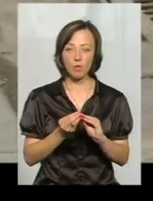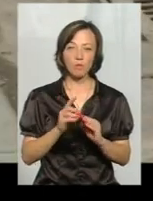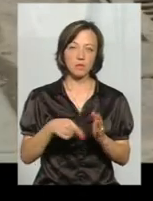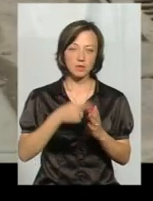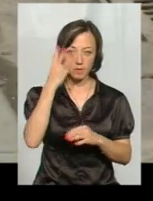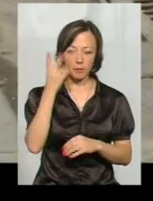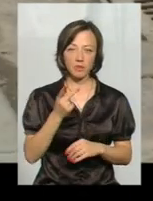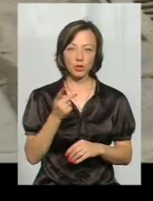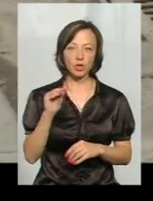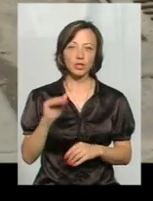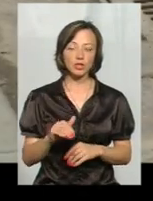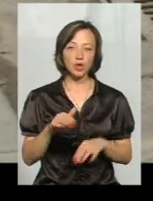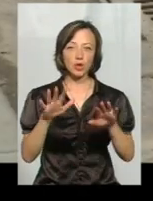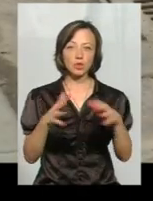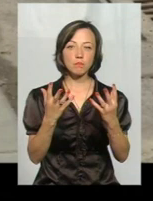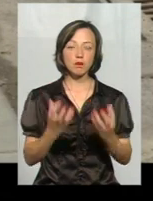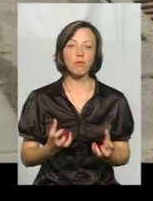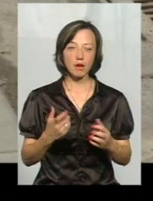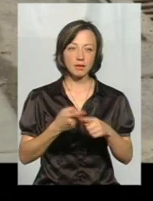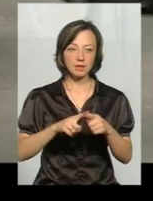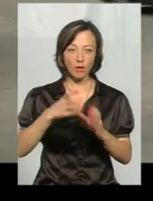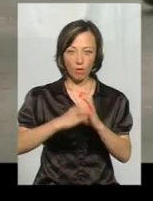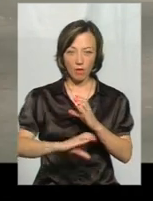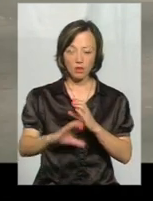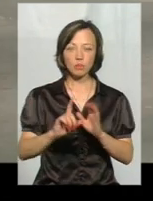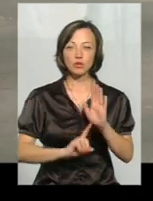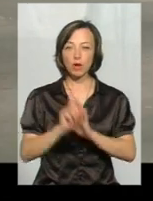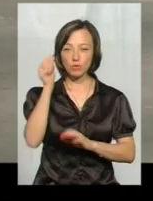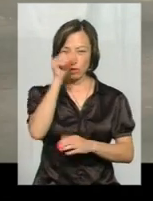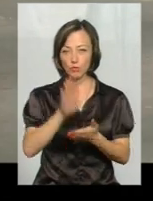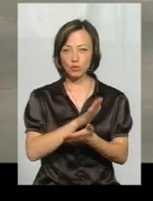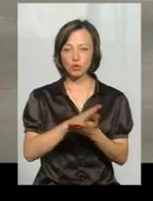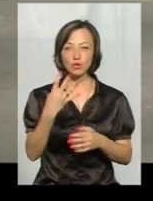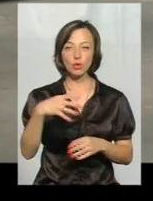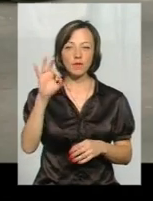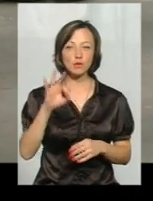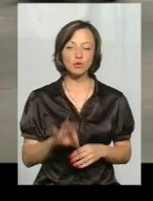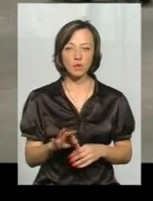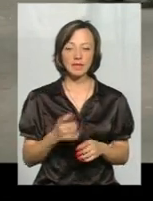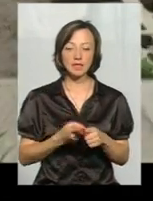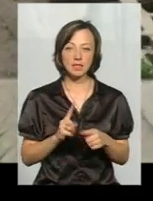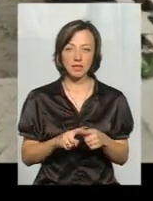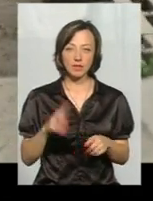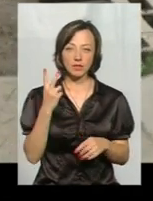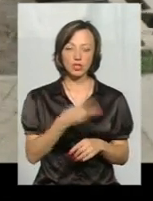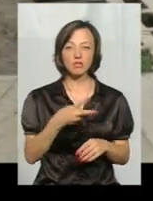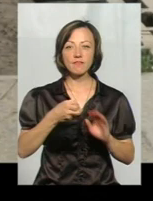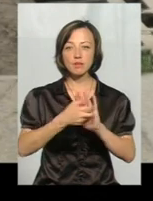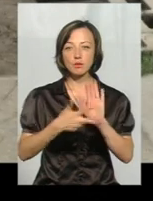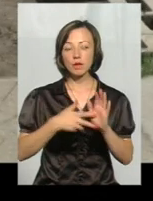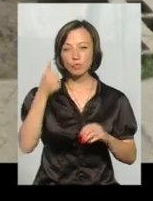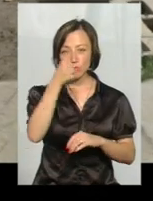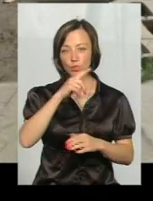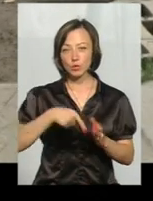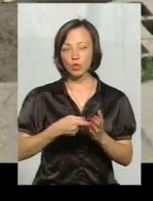Хмельницькому є 1500 дощеприймальних колекторів. Від початку року почистили 40%. На це у 2018 році